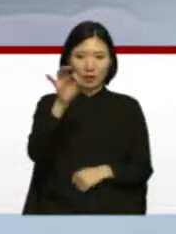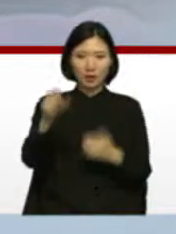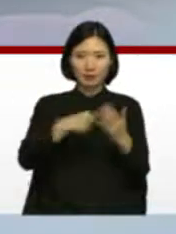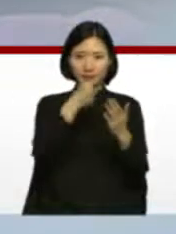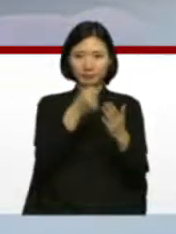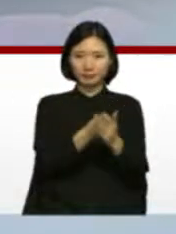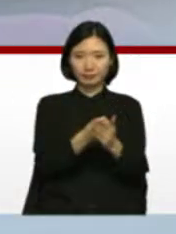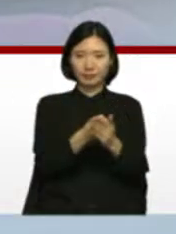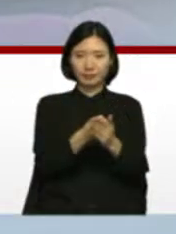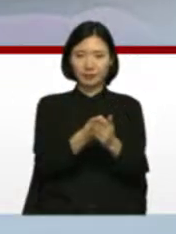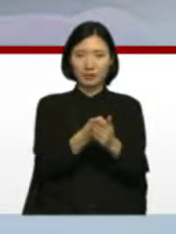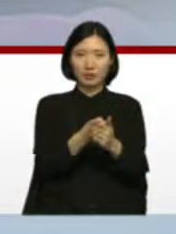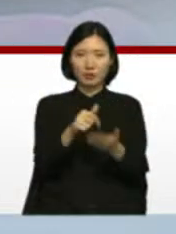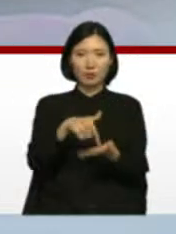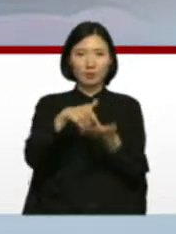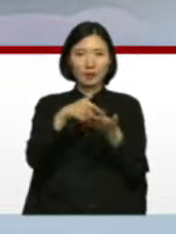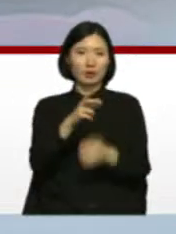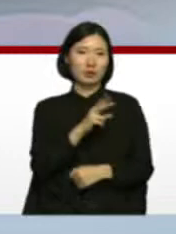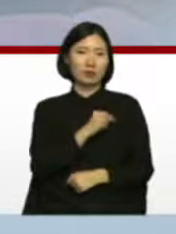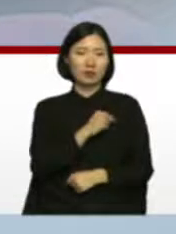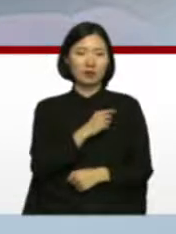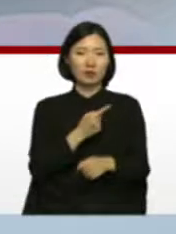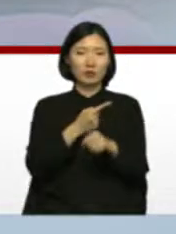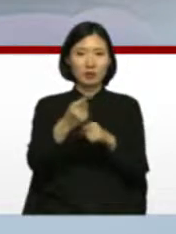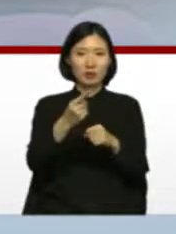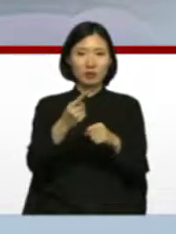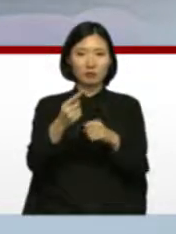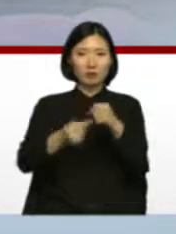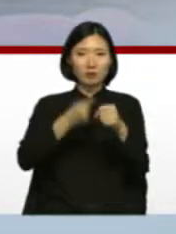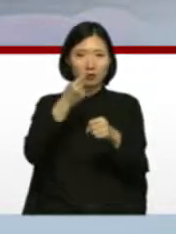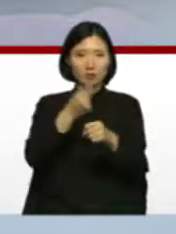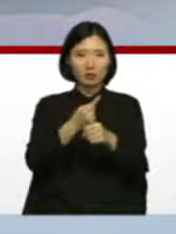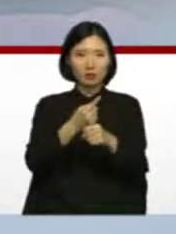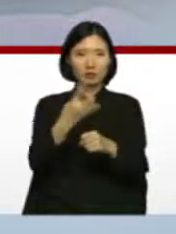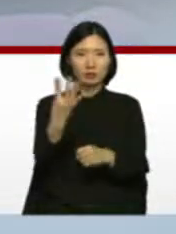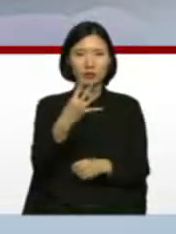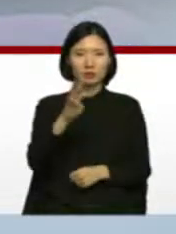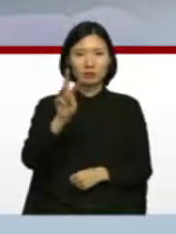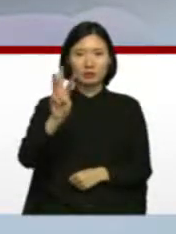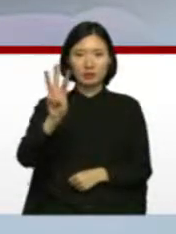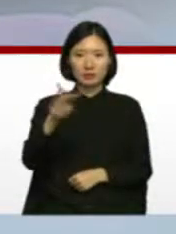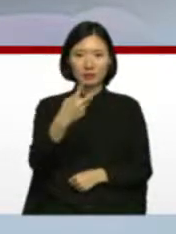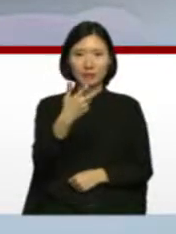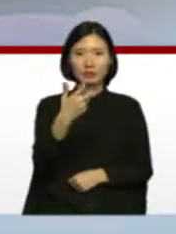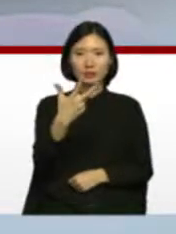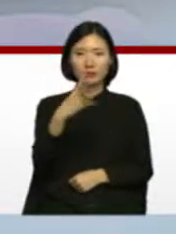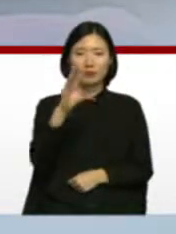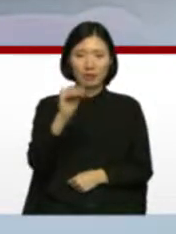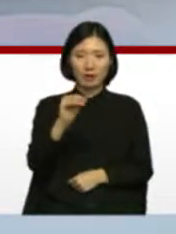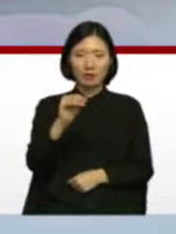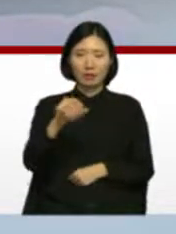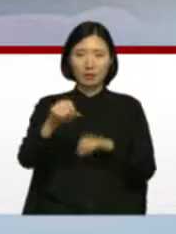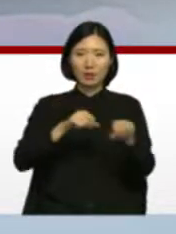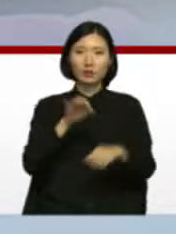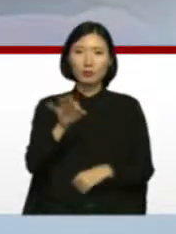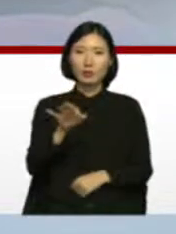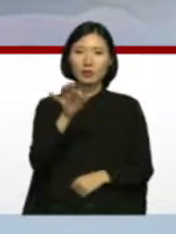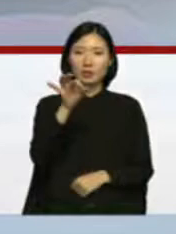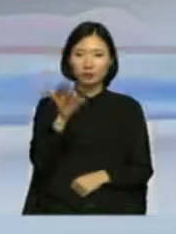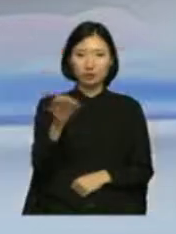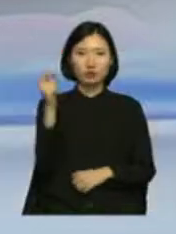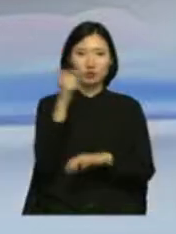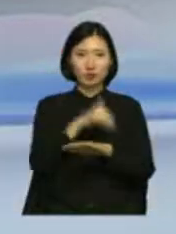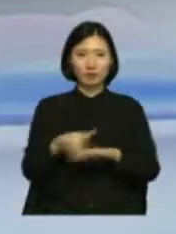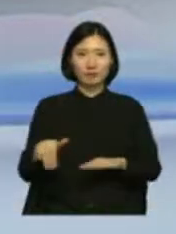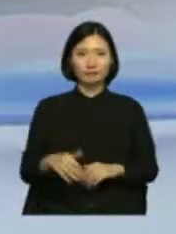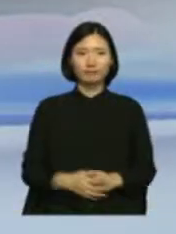결정됐습니다. 이로써 광진구 의원에게 내년 한 해 동안 4,377만 원의 의정비가 지급될 전망입니다.